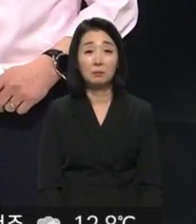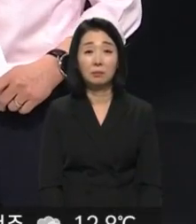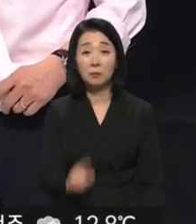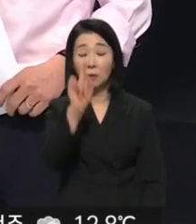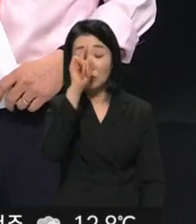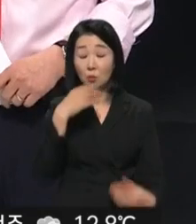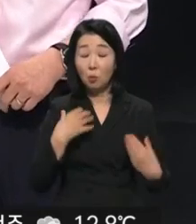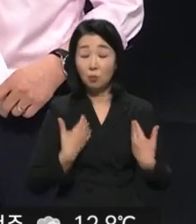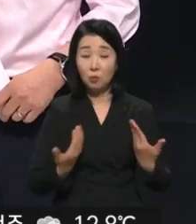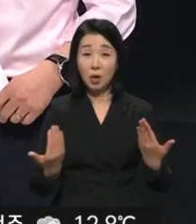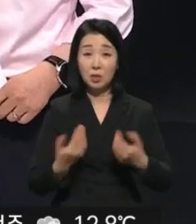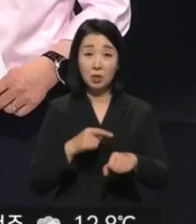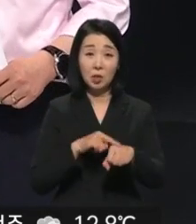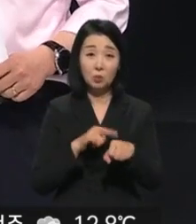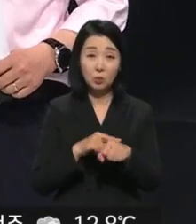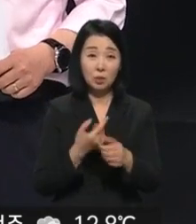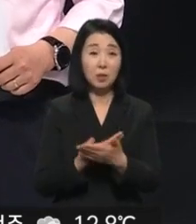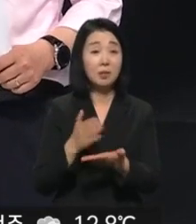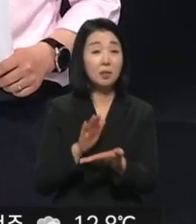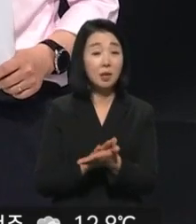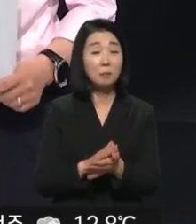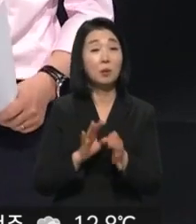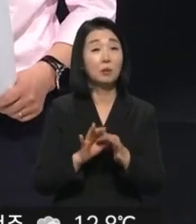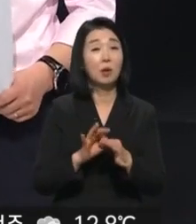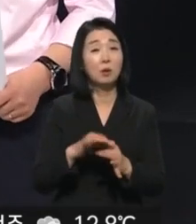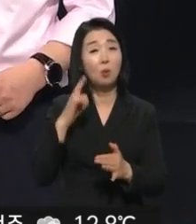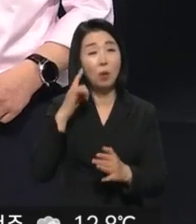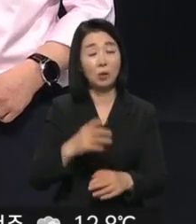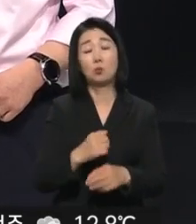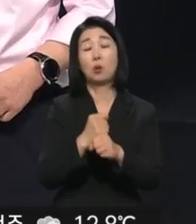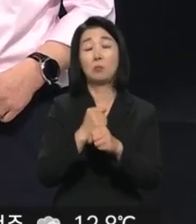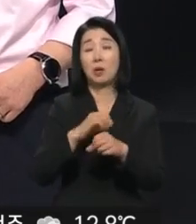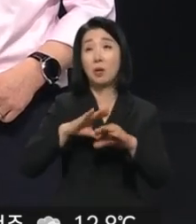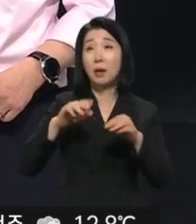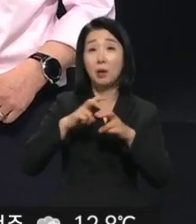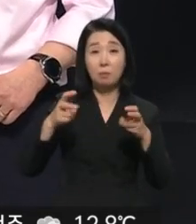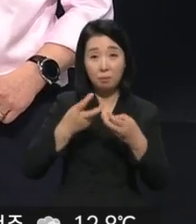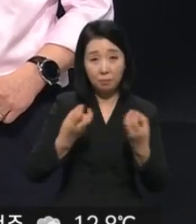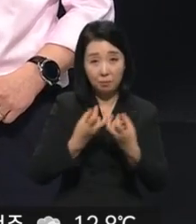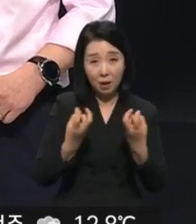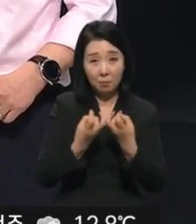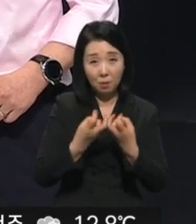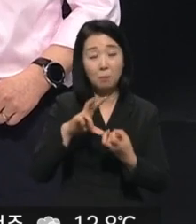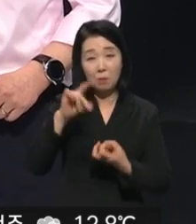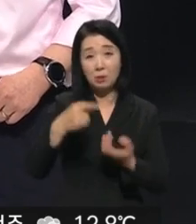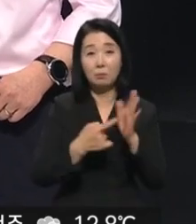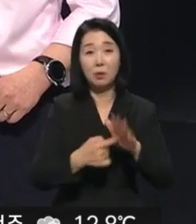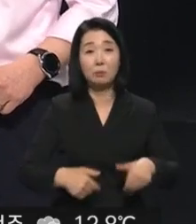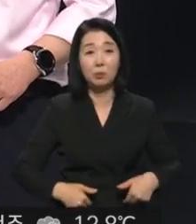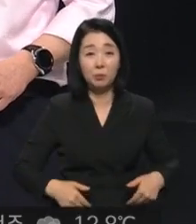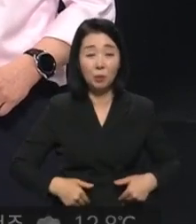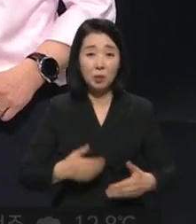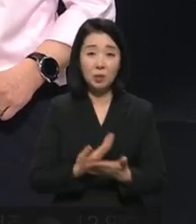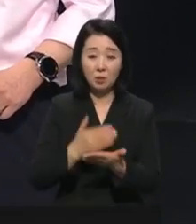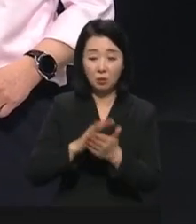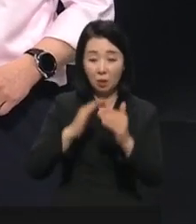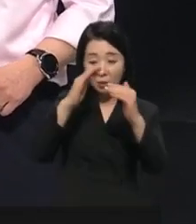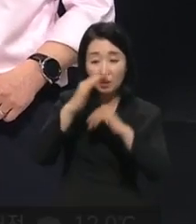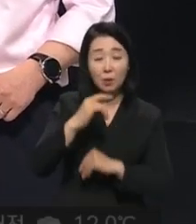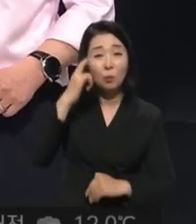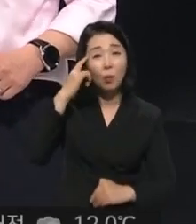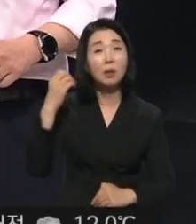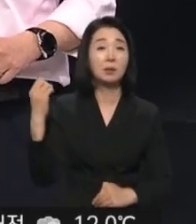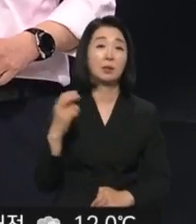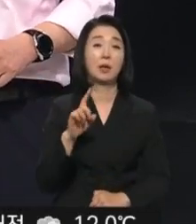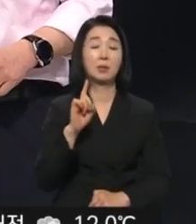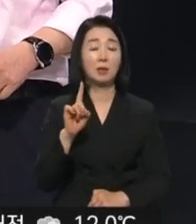정부가 근로시간 개편에 따른 종합적인 대책을 내놓는 게 순서가 아닐까요? 이번 개편안을 내놓은 의미를 다시